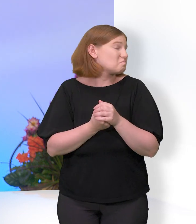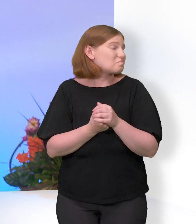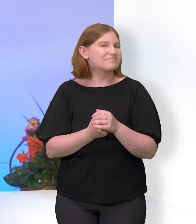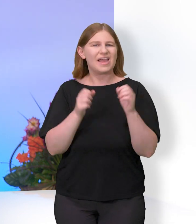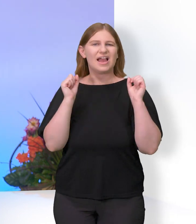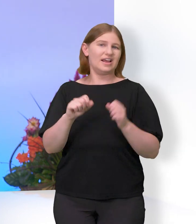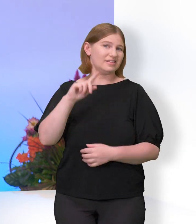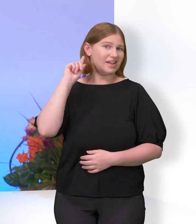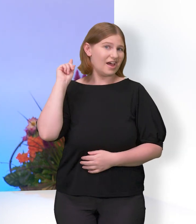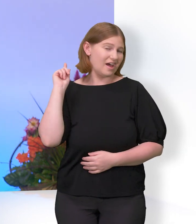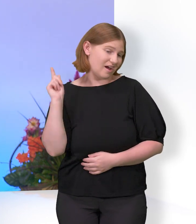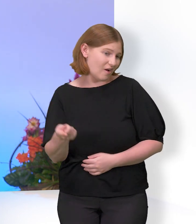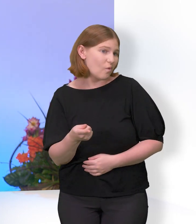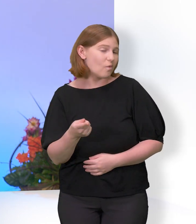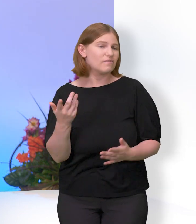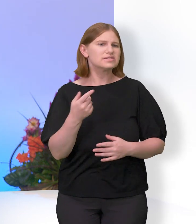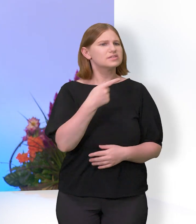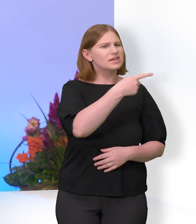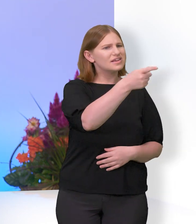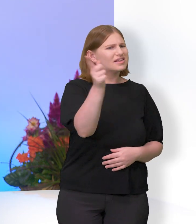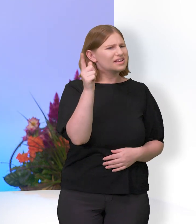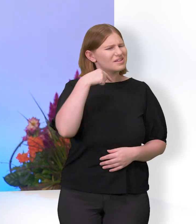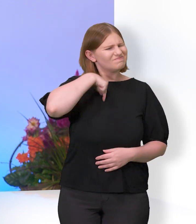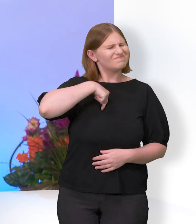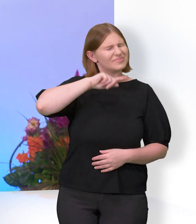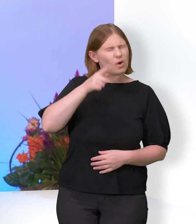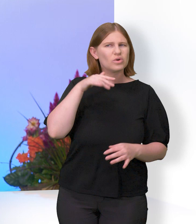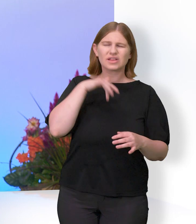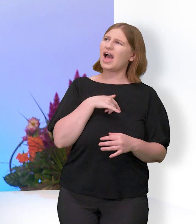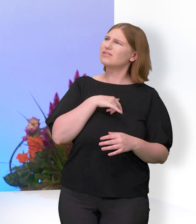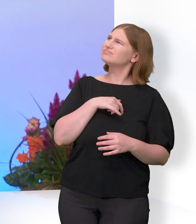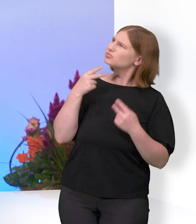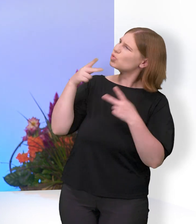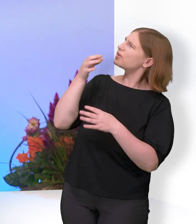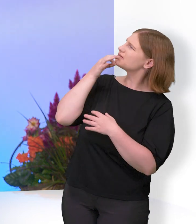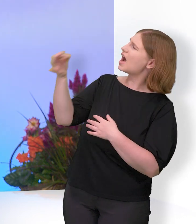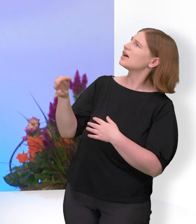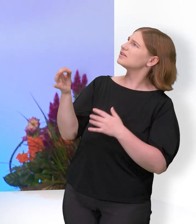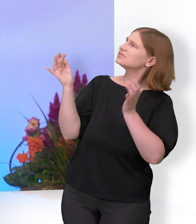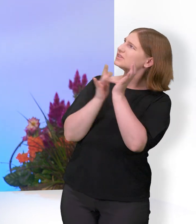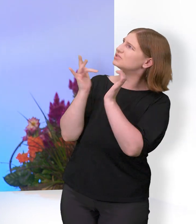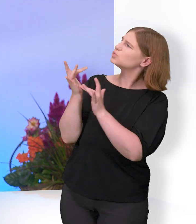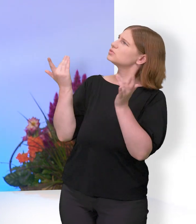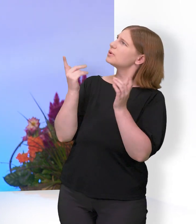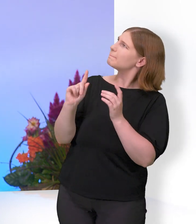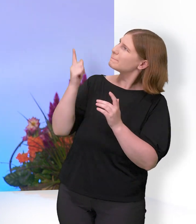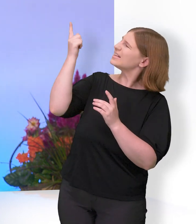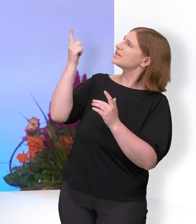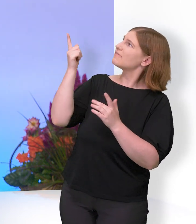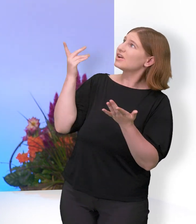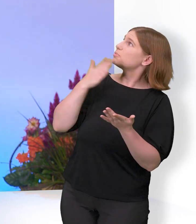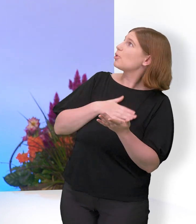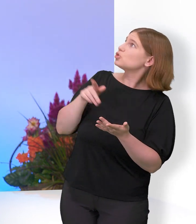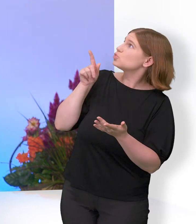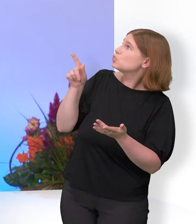auch sein, dass in Ihnen gerade die Gegenfrage aufkommt. Jesus, Rabuni, was